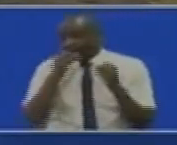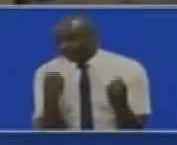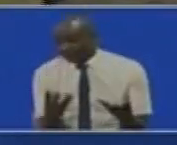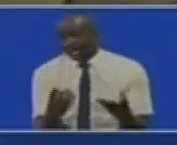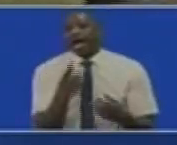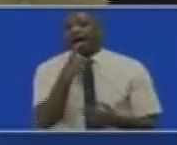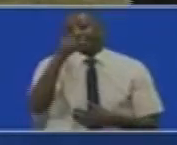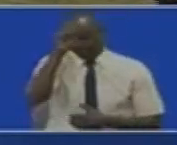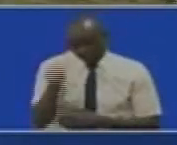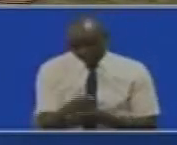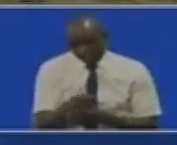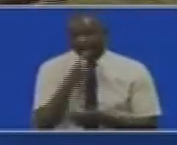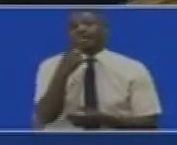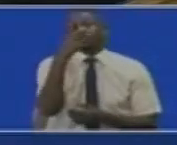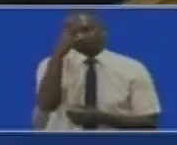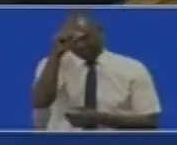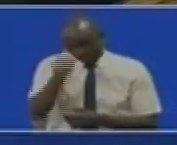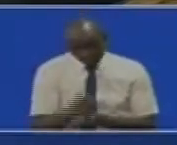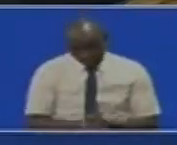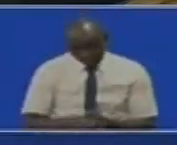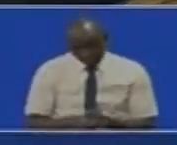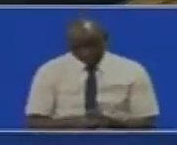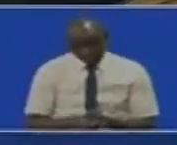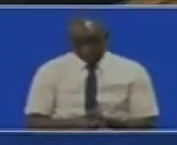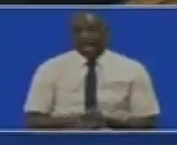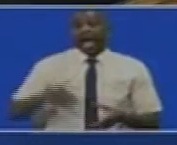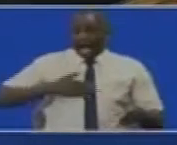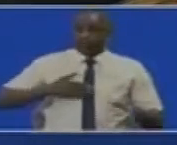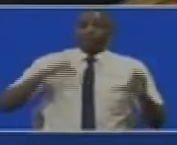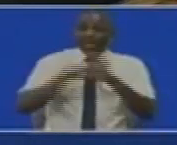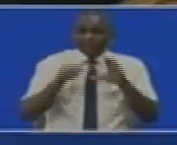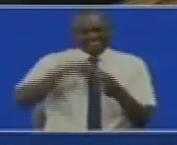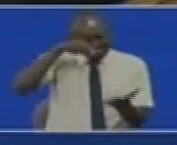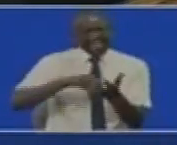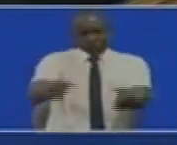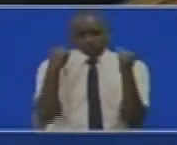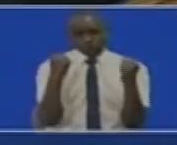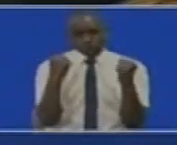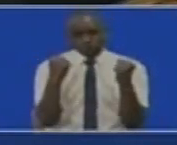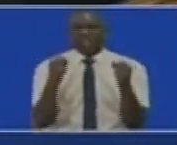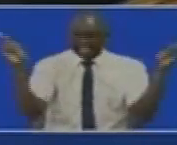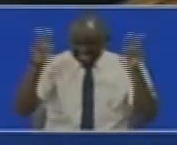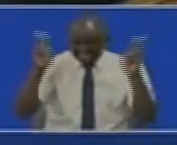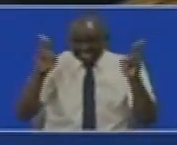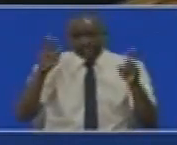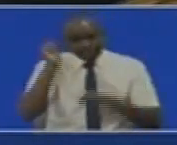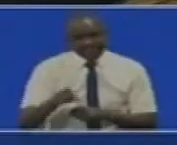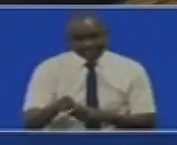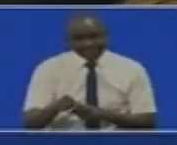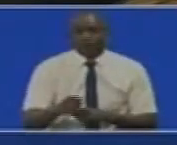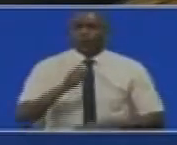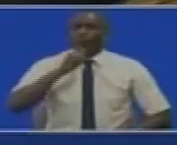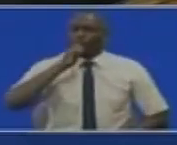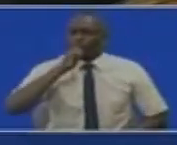shilingi 1,120. Wanachama wetu, simameni kidete, jitayarisheni,